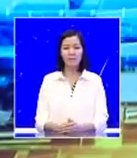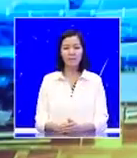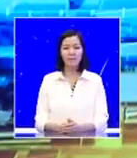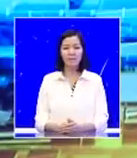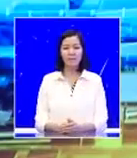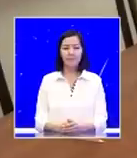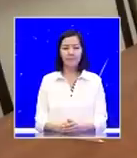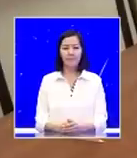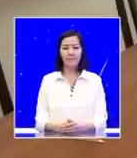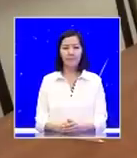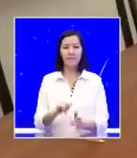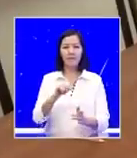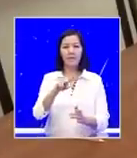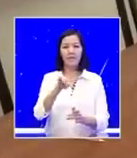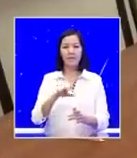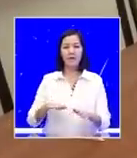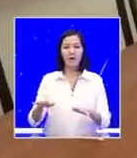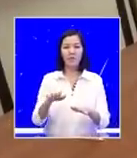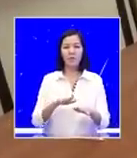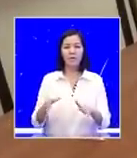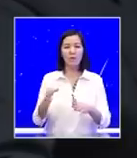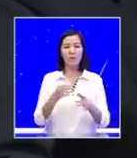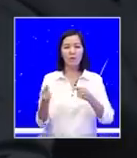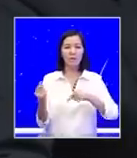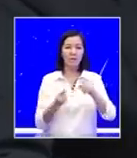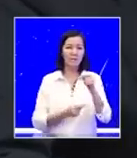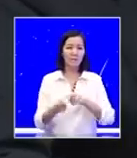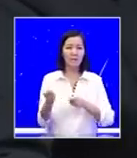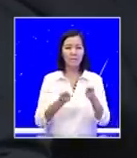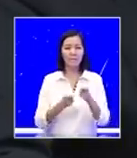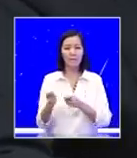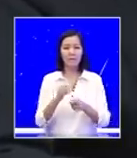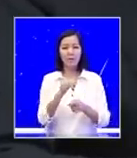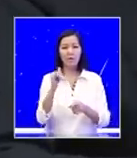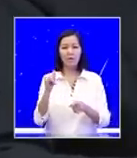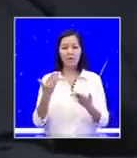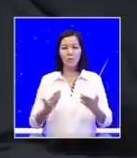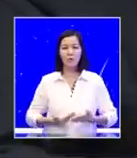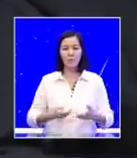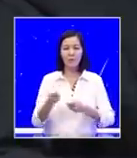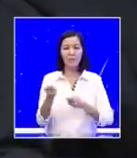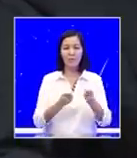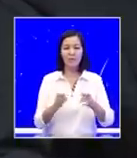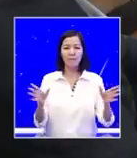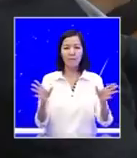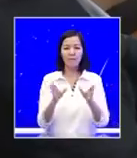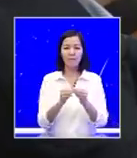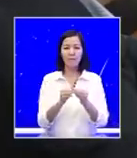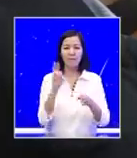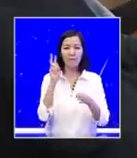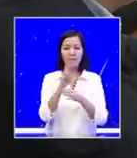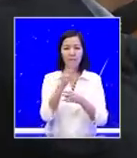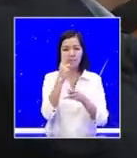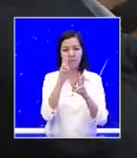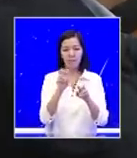қайтты. Іле ауданының әкімдігіне облыстық кәсіпкерлік басқармасы мен Жетісу әлеуметтік кәсіпкерлік корпорациясы өкілдері арнайы